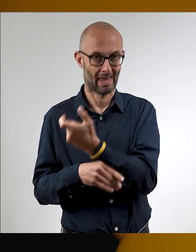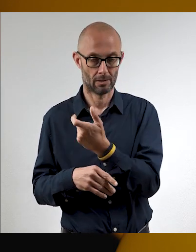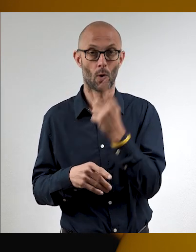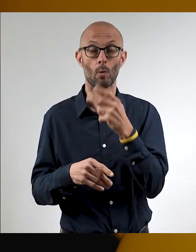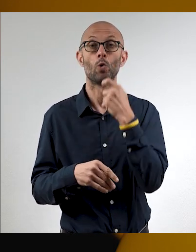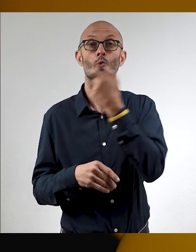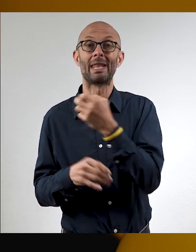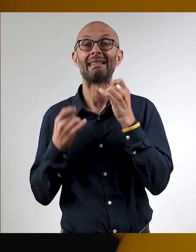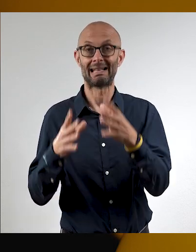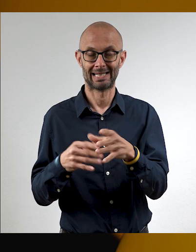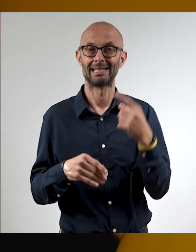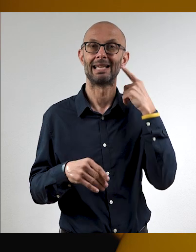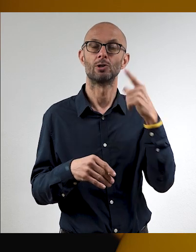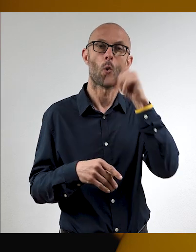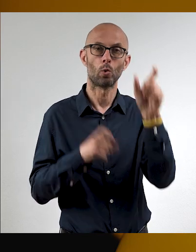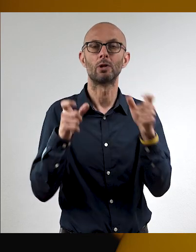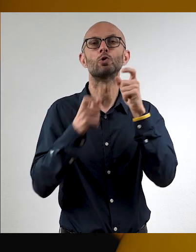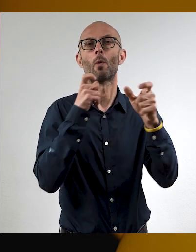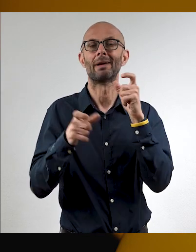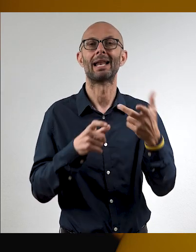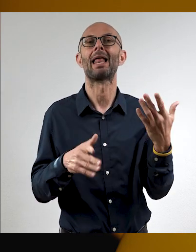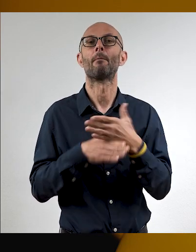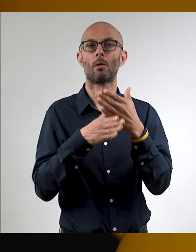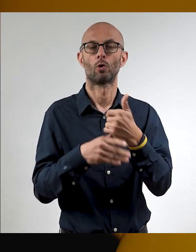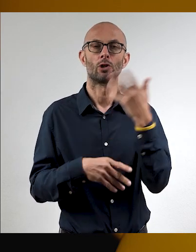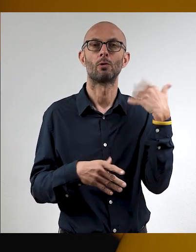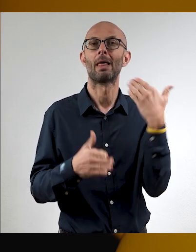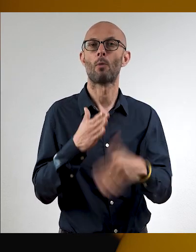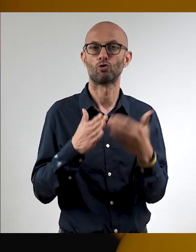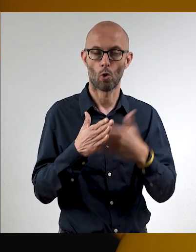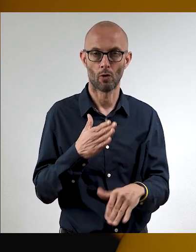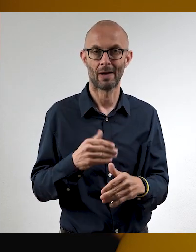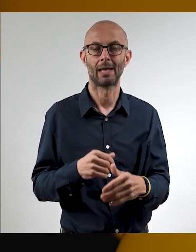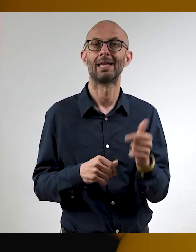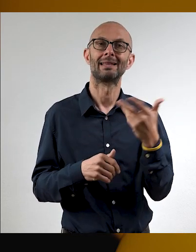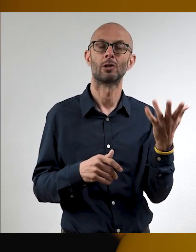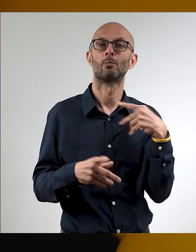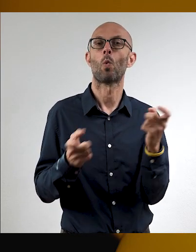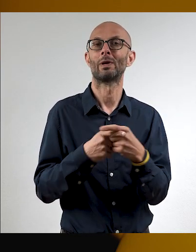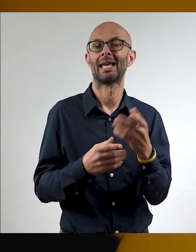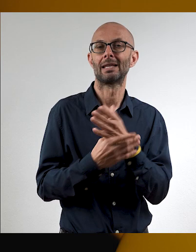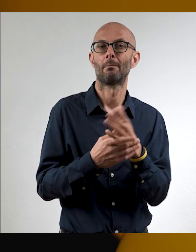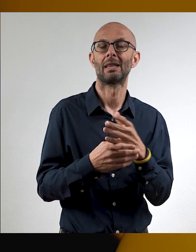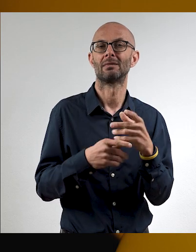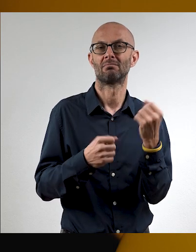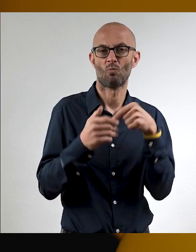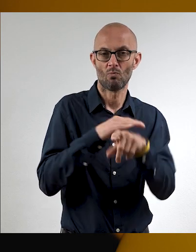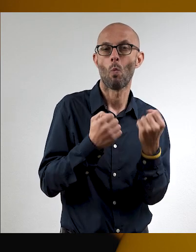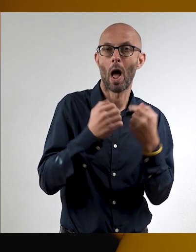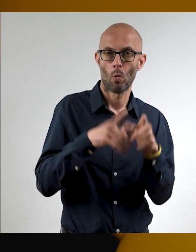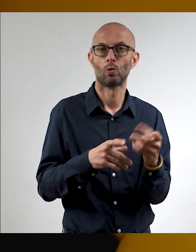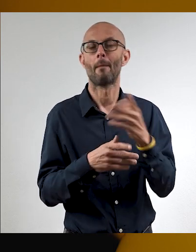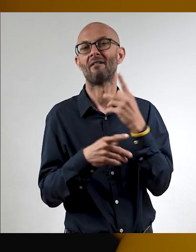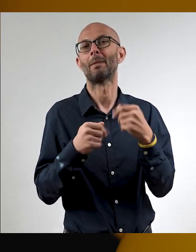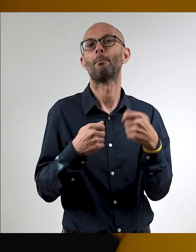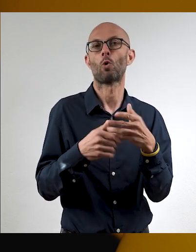ko je bil zunaj na cesti, je slišal ljudi, ki so klicali na pomoč. Eni so bili poškodovani, eni so bili ujeti med pločevino.